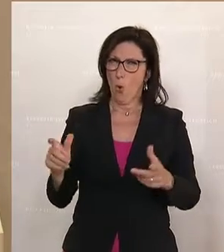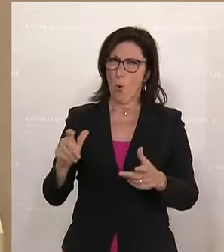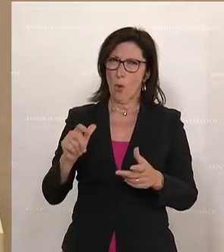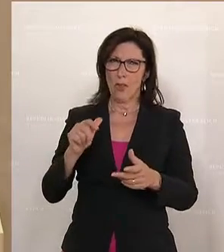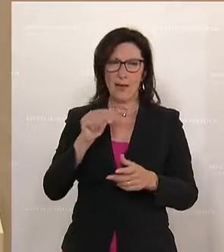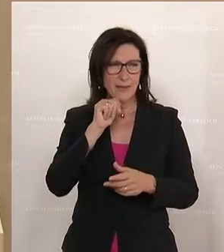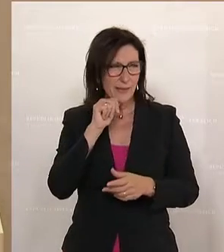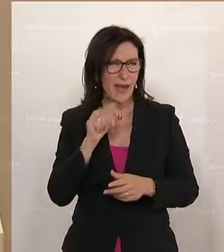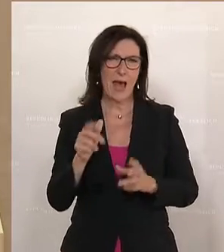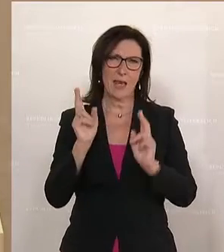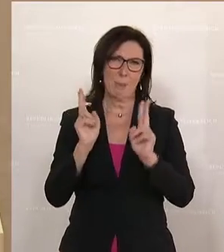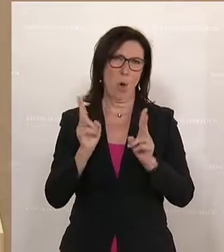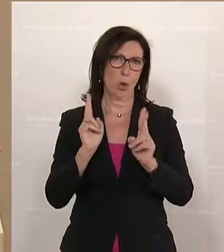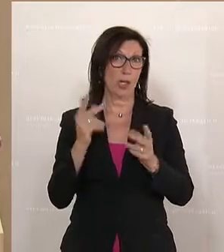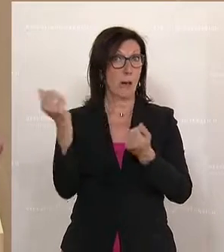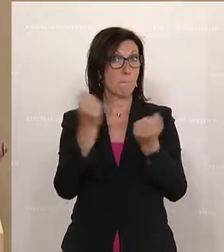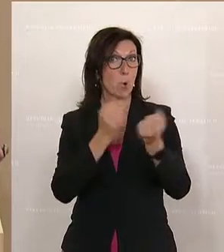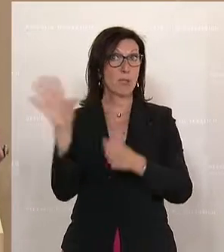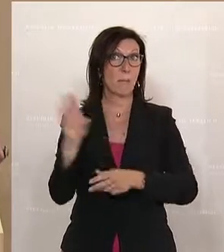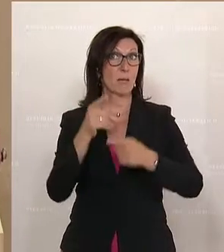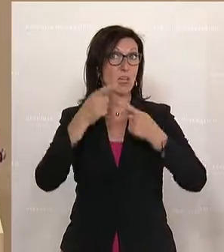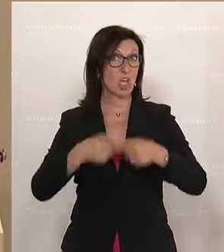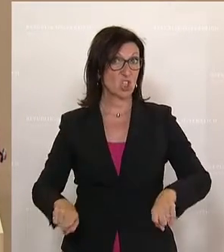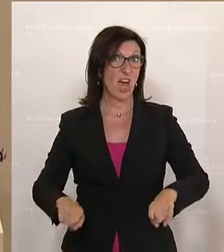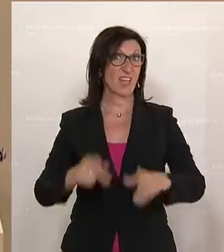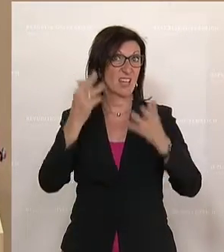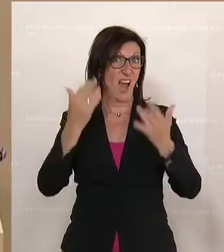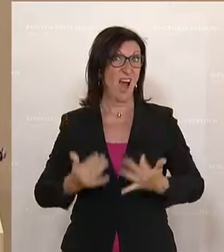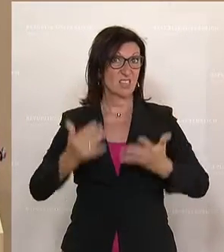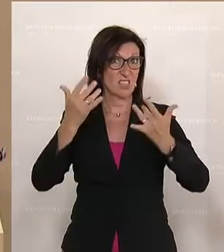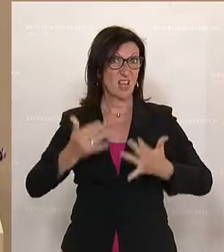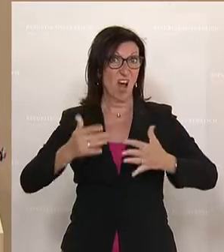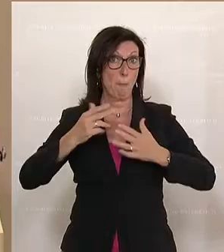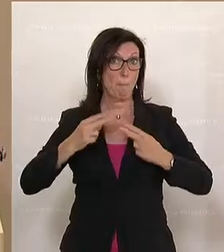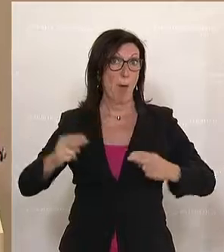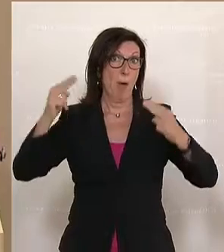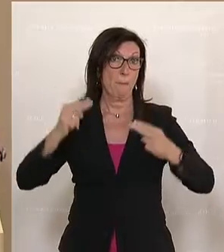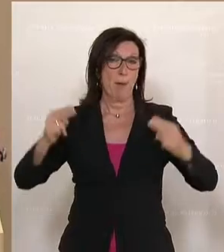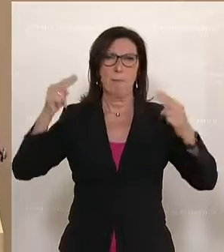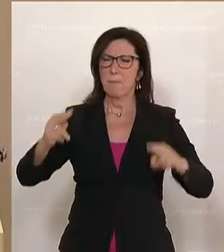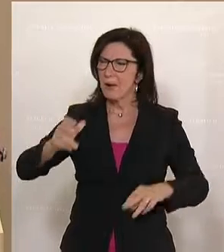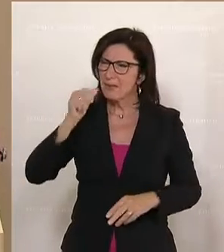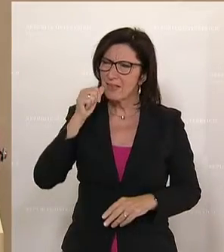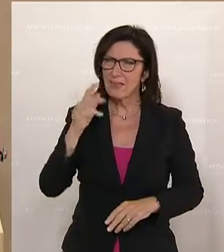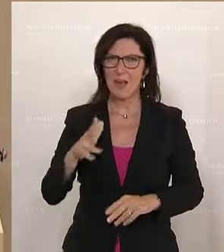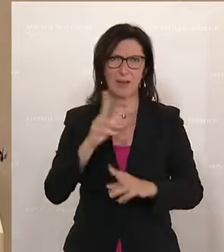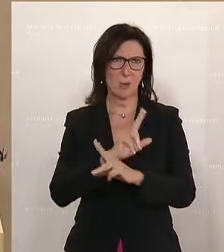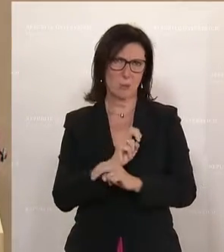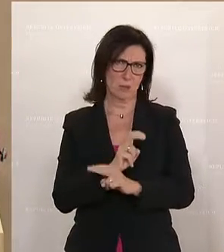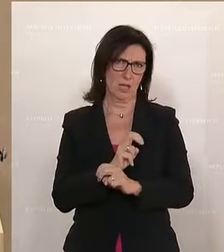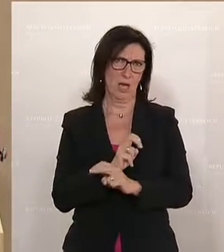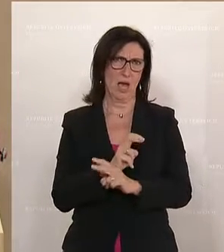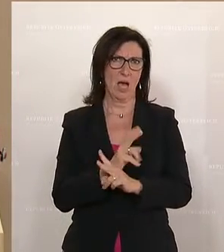zur politischen Mitbestimmung wird leider nicht weniger, sondern immer größer. Tagtäglich werden in